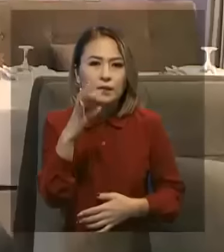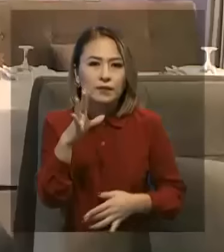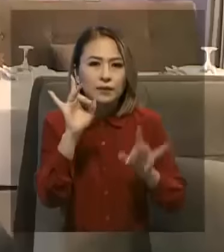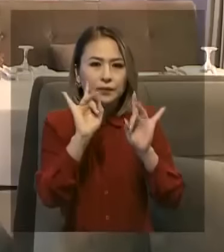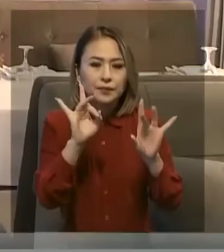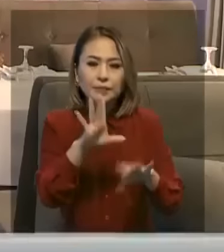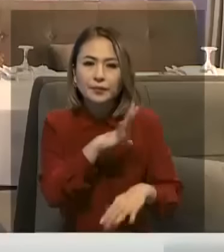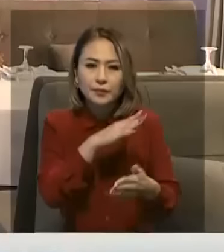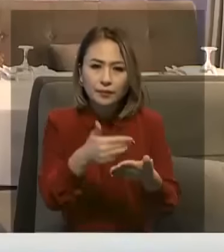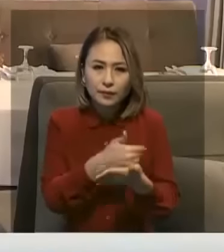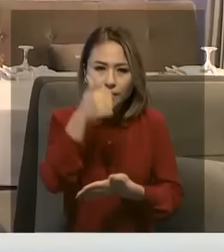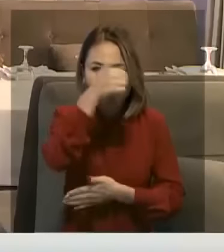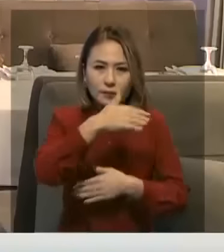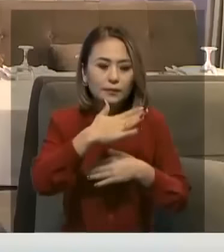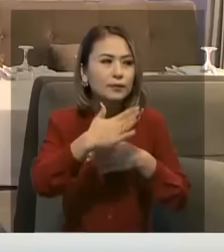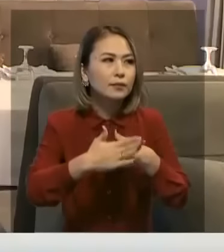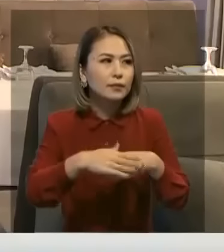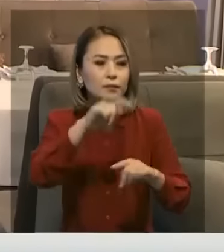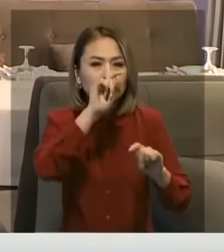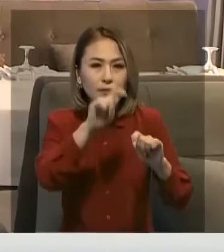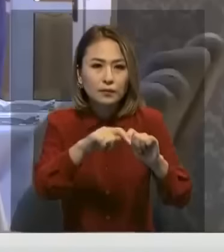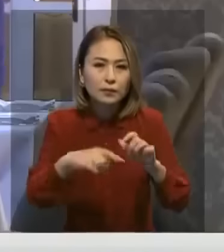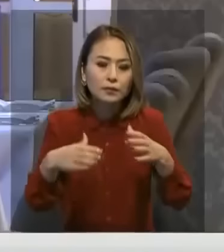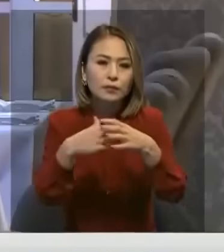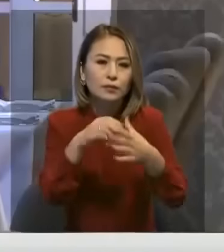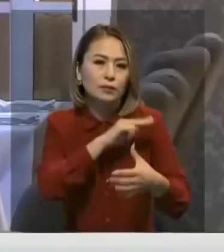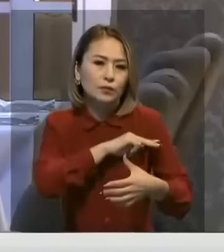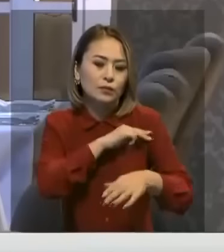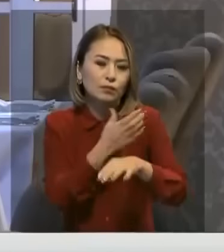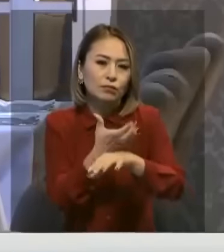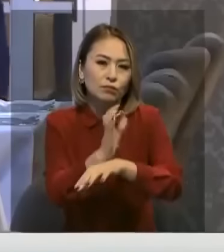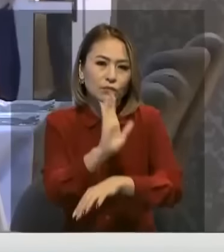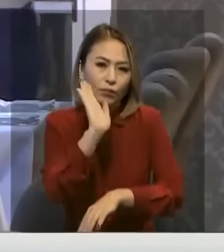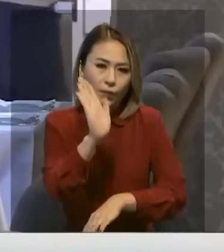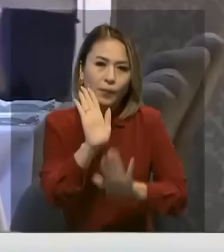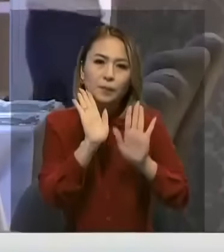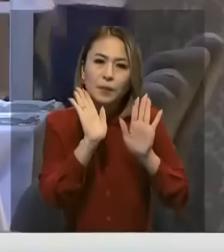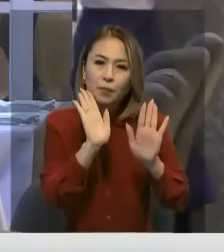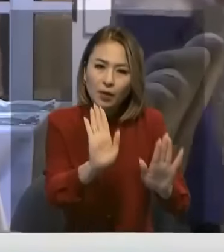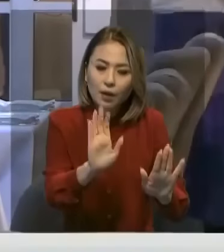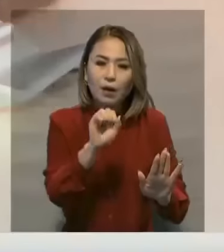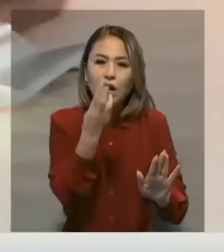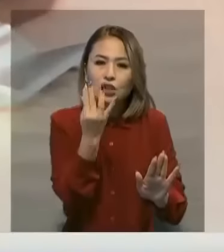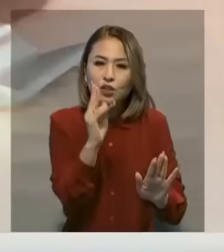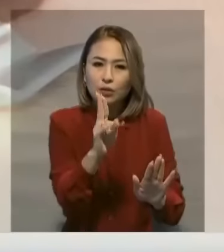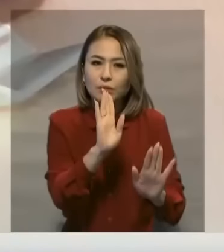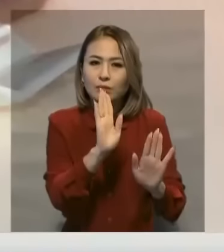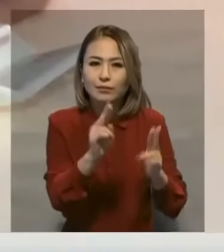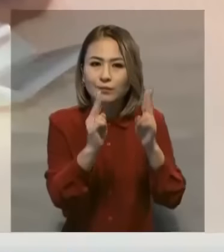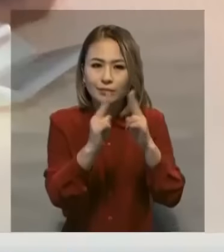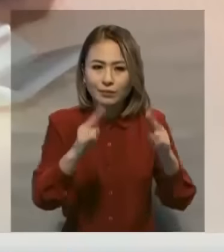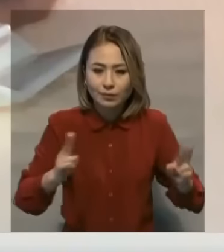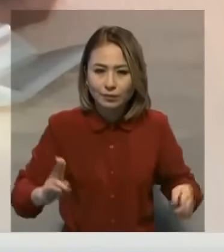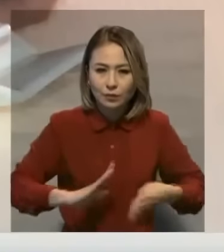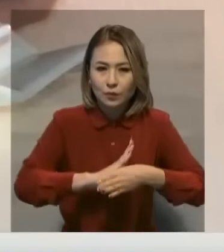Бисенова мәлімдеді. Ол жаңа жыл қарсаңда мониторингтік топтардың жұмысы күшейтілетінін ескертті. Бірақ ашыққа кіретін